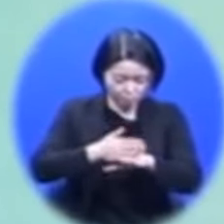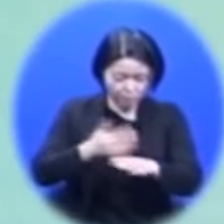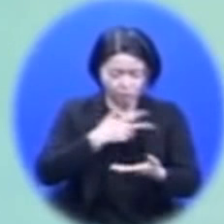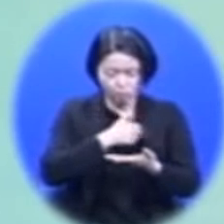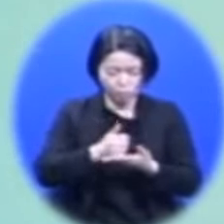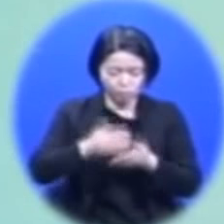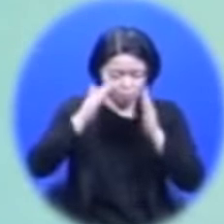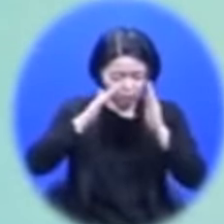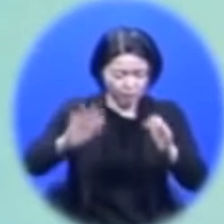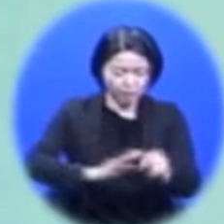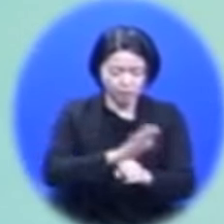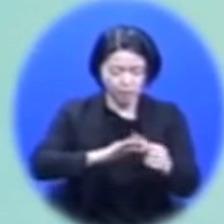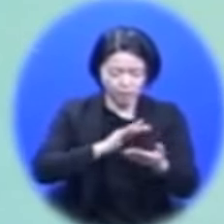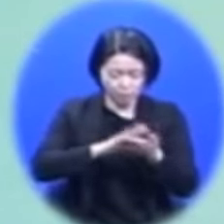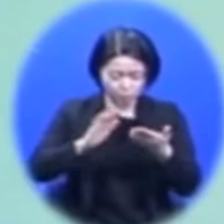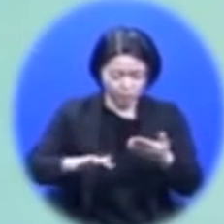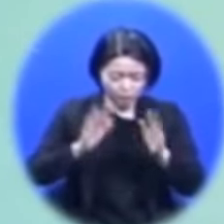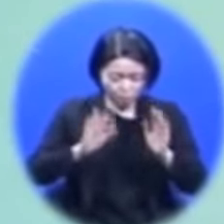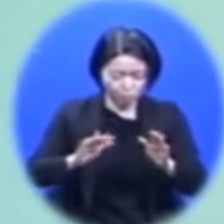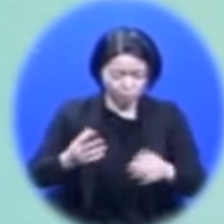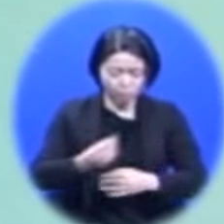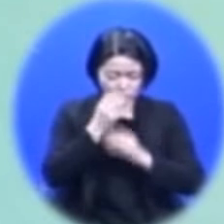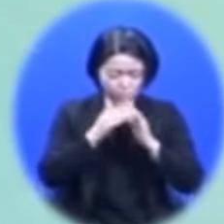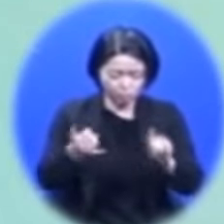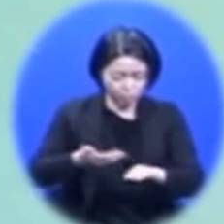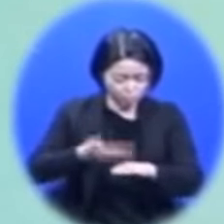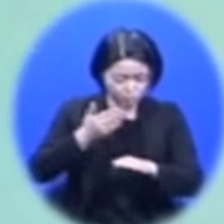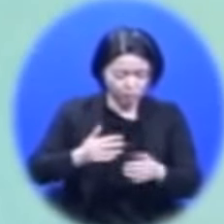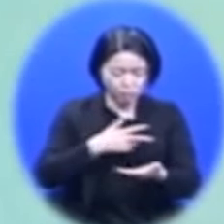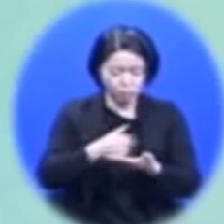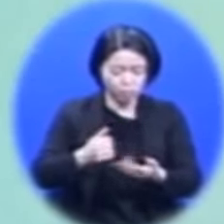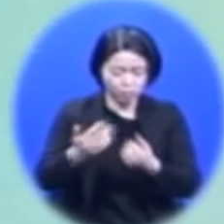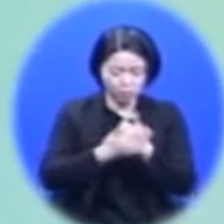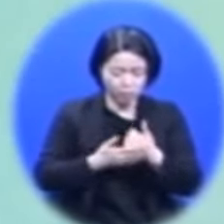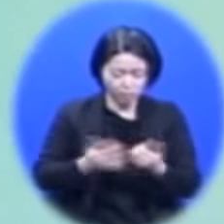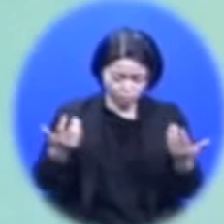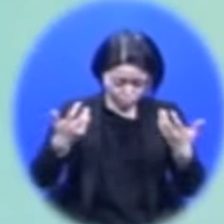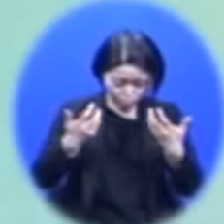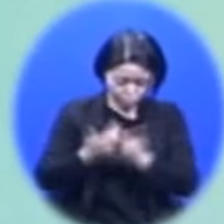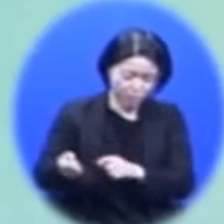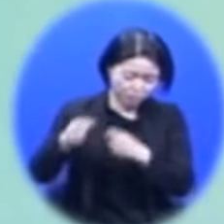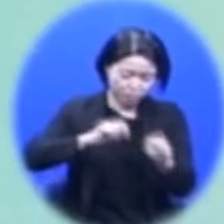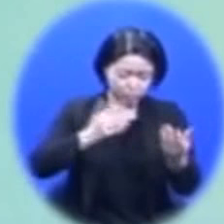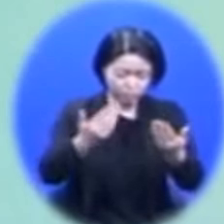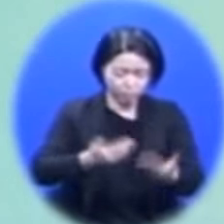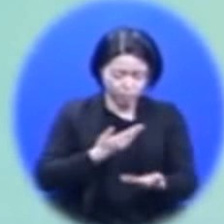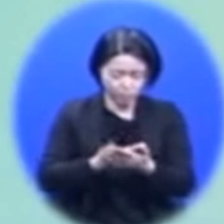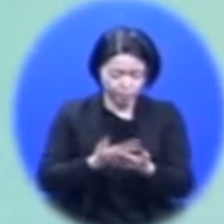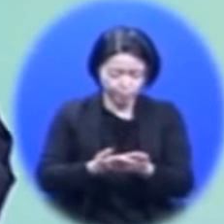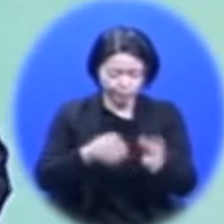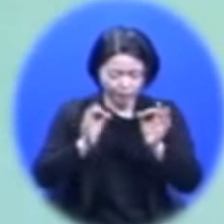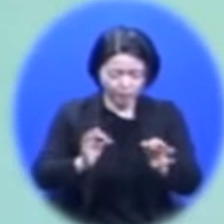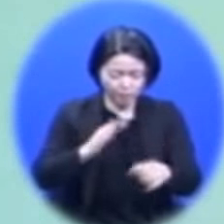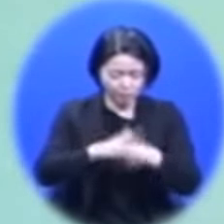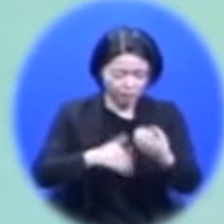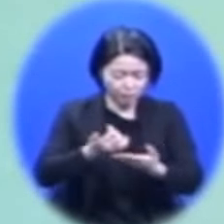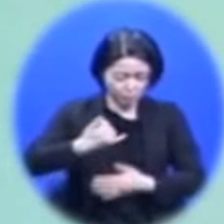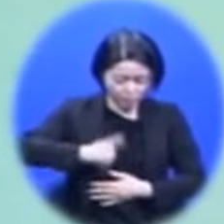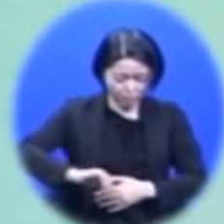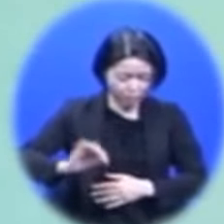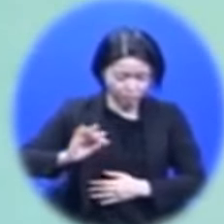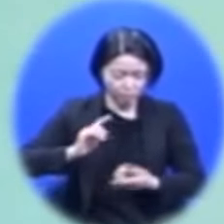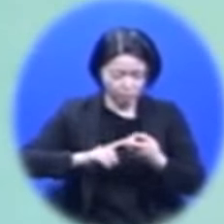향한 사랑임, 오늘 성도들의 위에 주님의 은혜를 충만하게 부어주소서. 이제는 하나님의 자녀다운